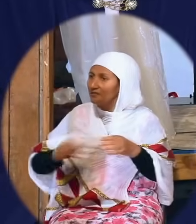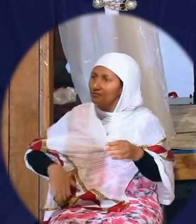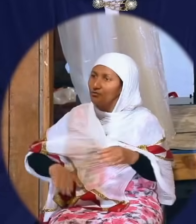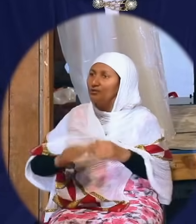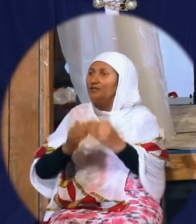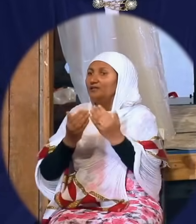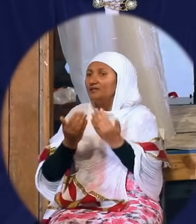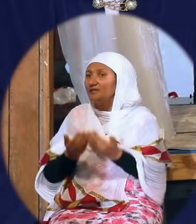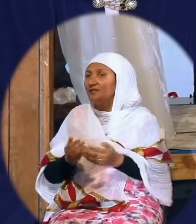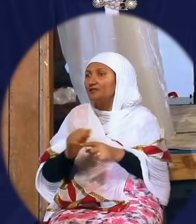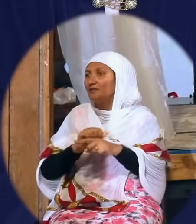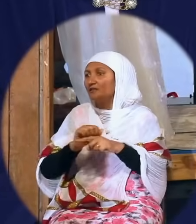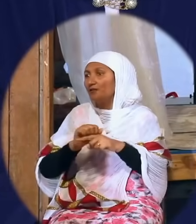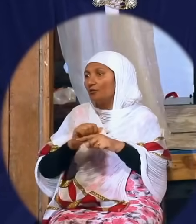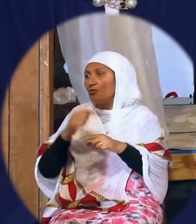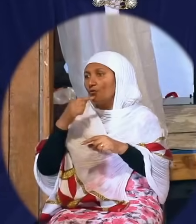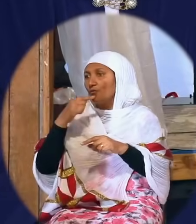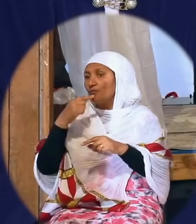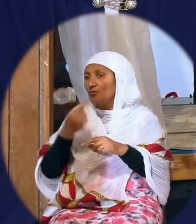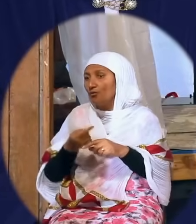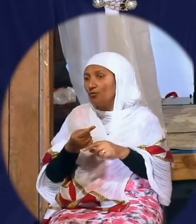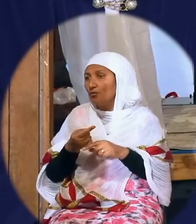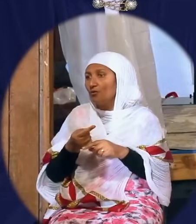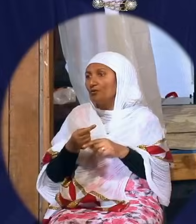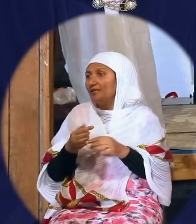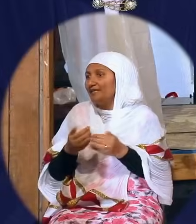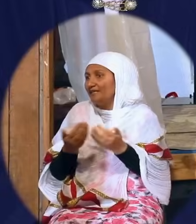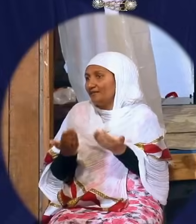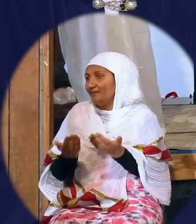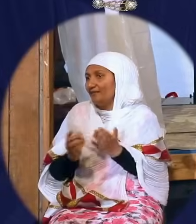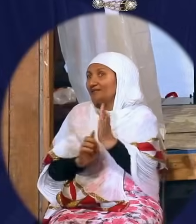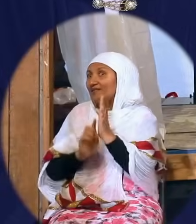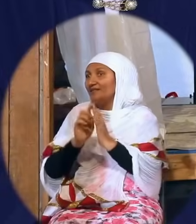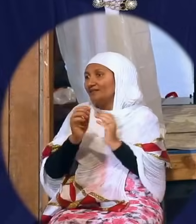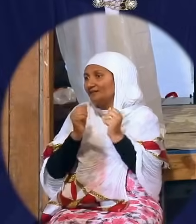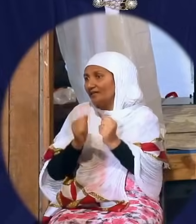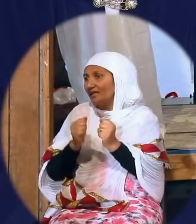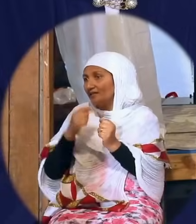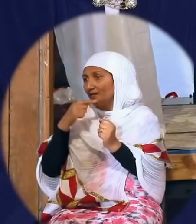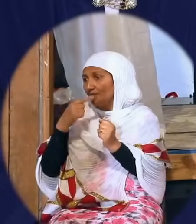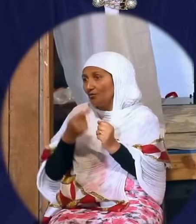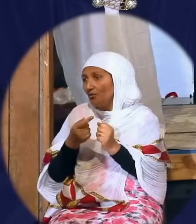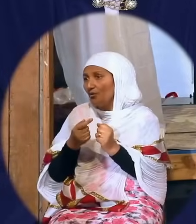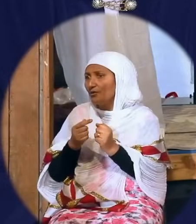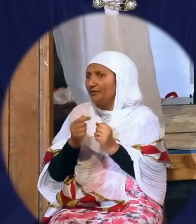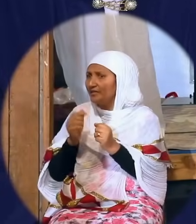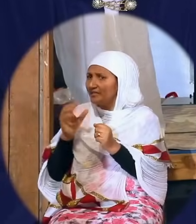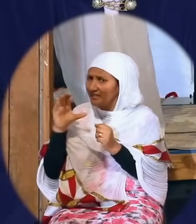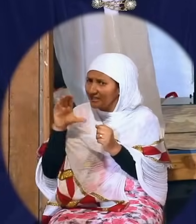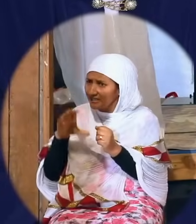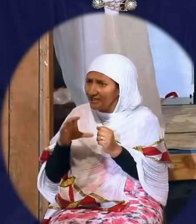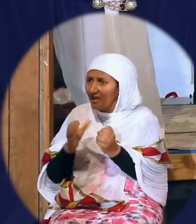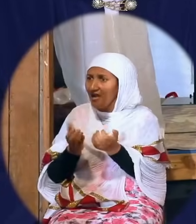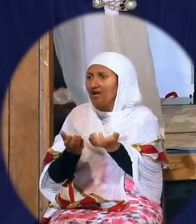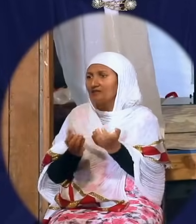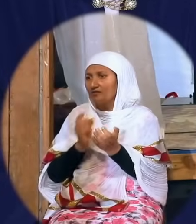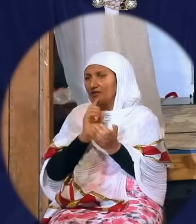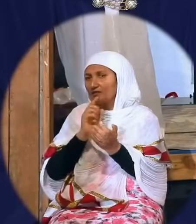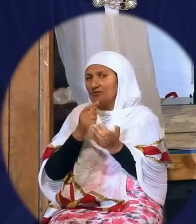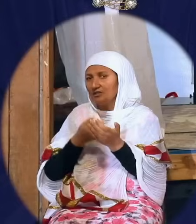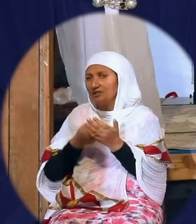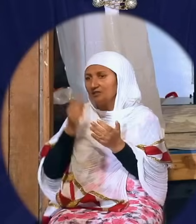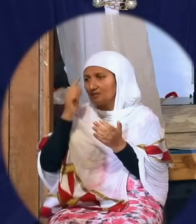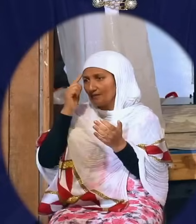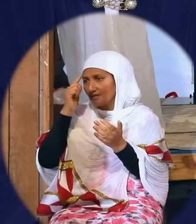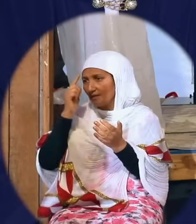አስተዳደግ ይሰለጥናሉ ብሎ እንዴት ማሳደግ ይችላሉ ብሎ መሰልጠን የግዴታ አስፈላጊ ነው። ክርስቲያኖች ይህን እንደ ማሳሰቢያ